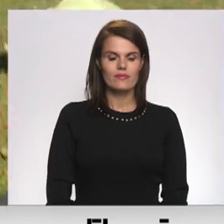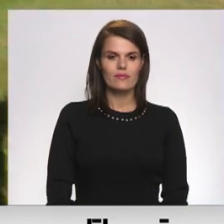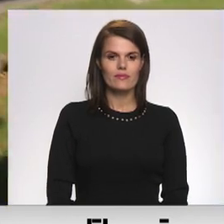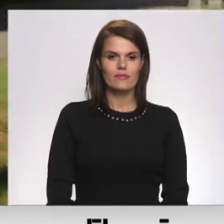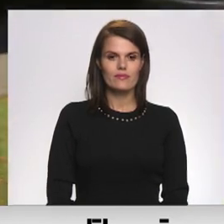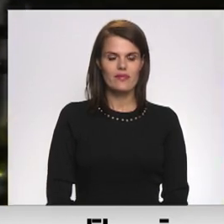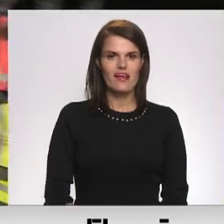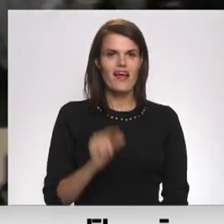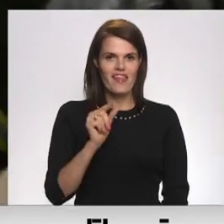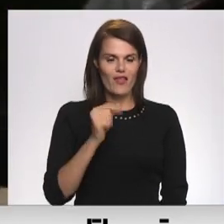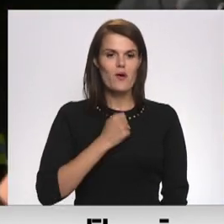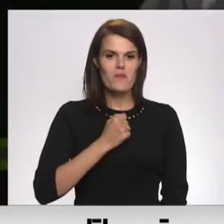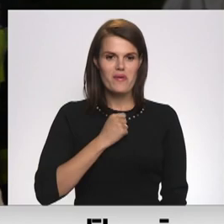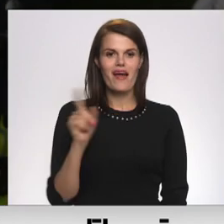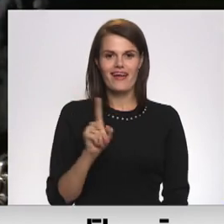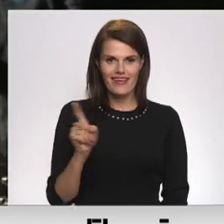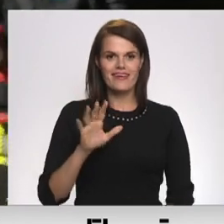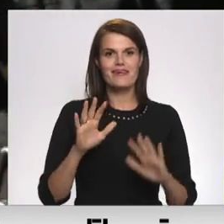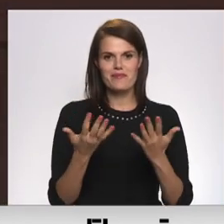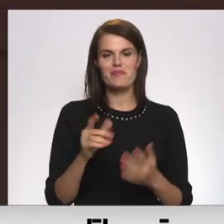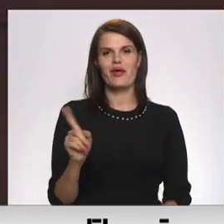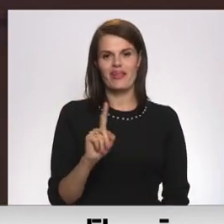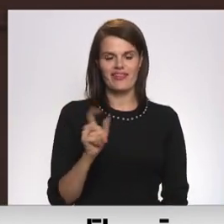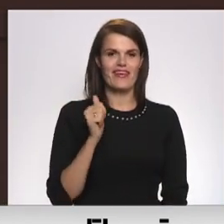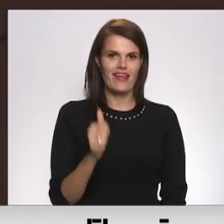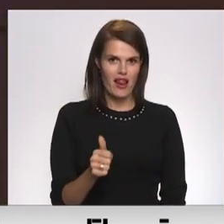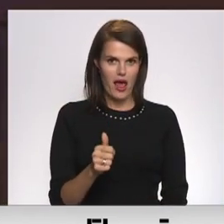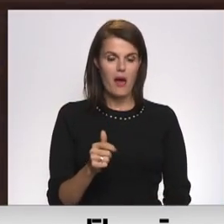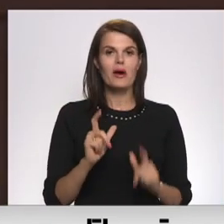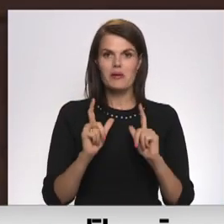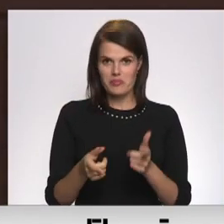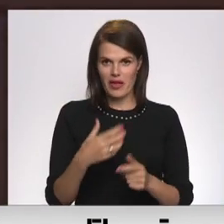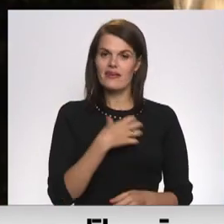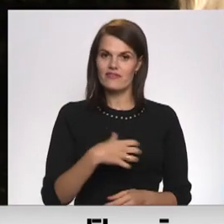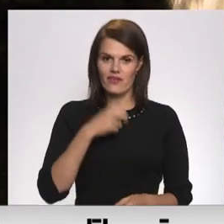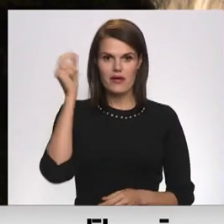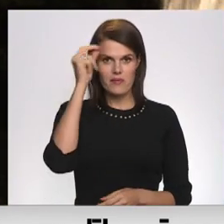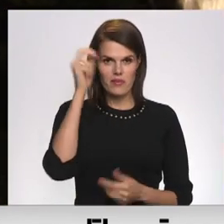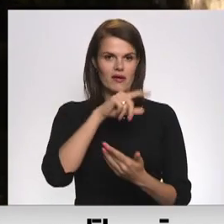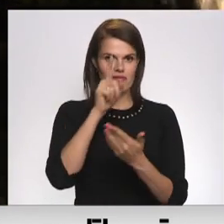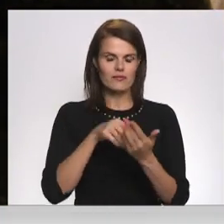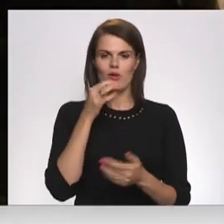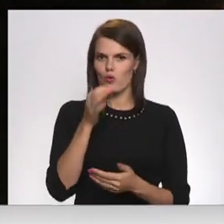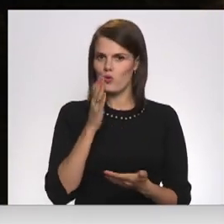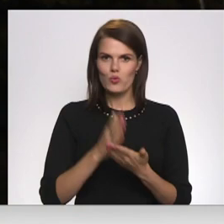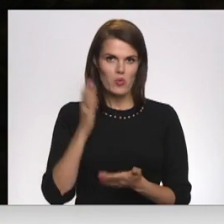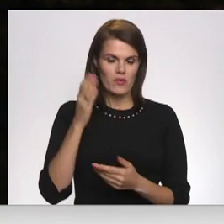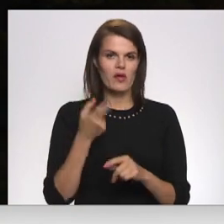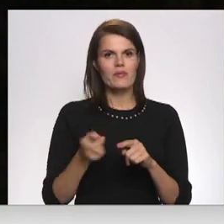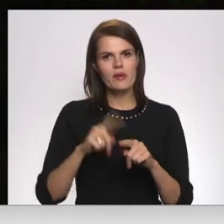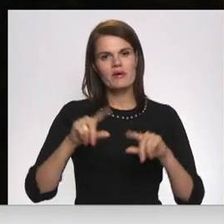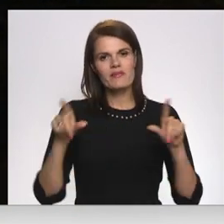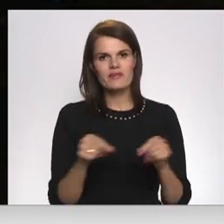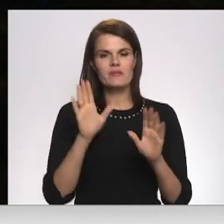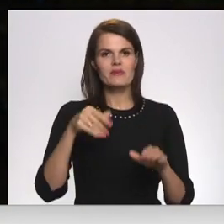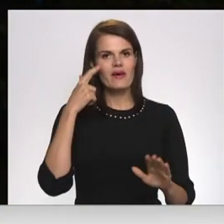Nu, nedaudz ir bailīgi, bet ir labi. Piekrītat, ka vajadzīgs tādas mācības? Jā, noteikti. Kāpēc? Jo tad vismaz ir